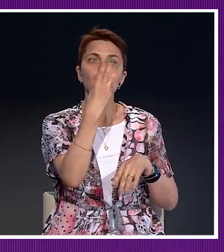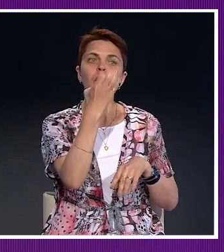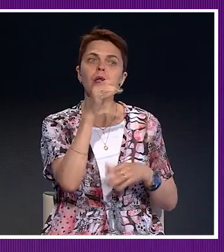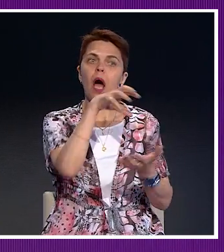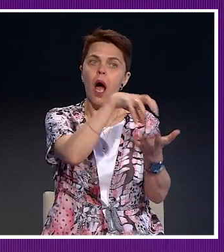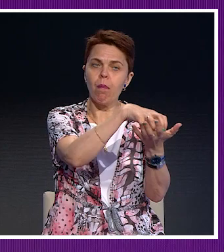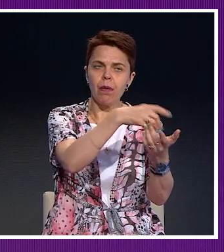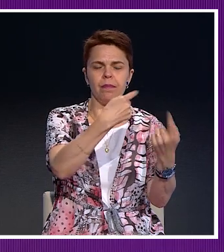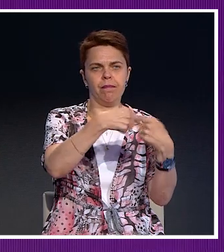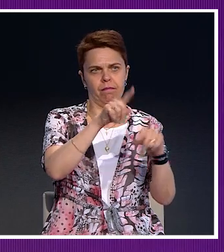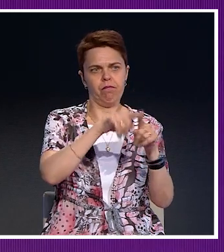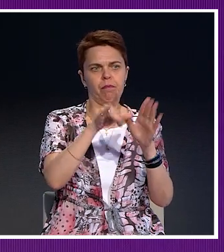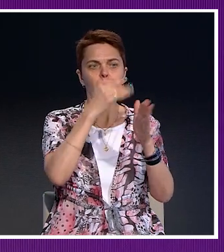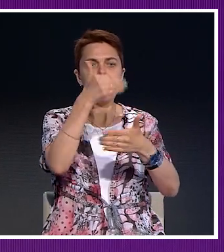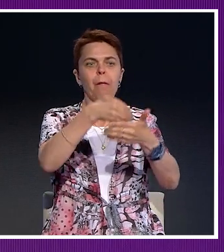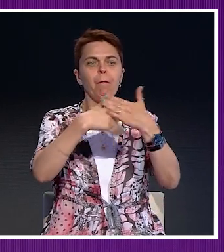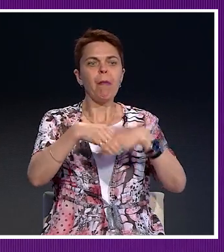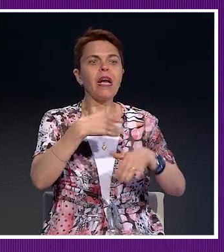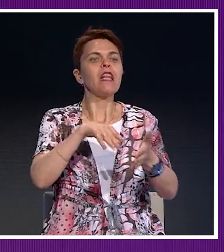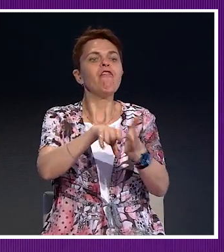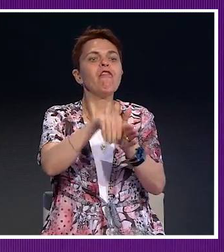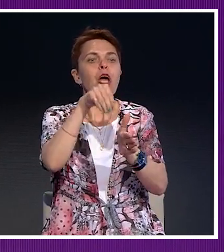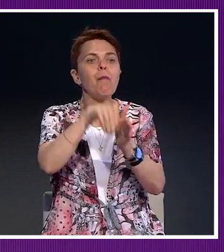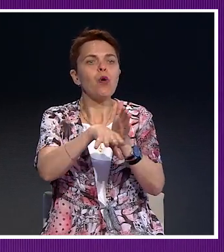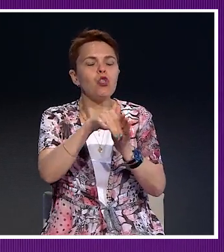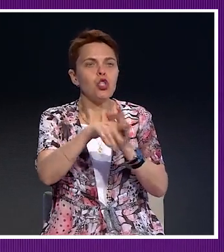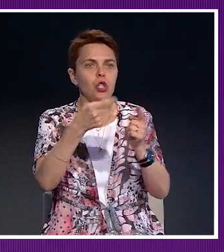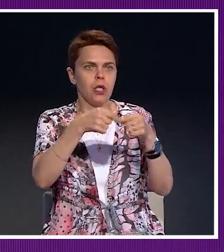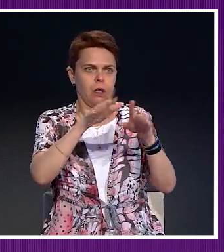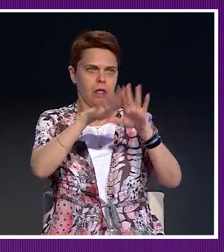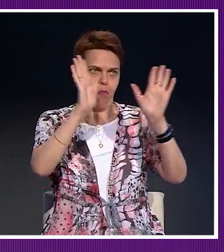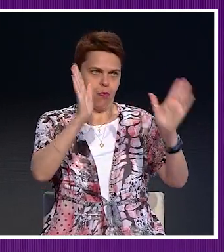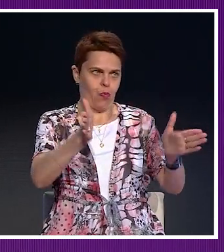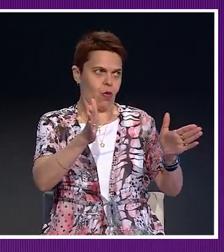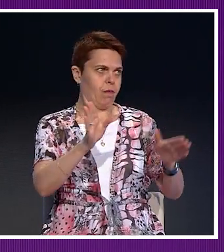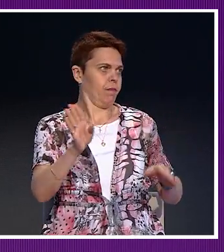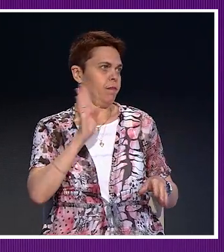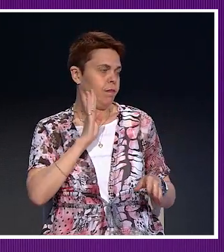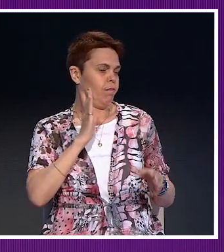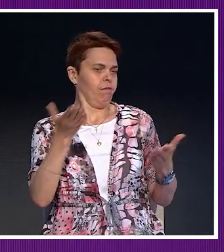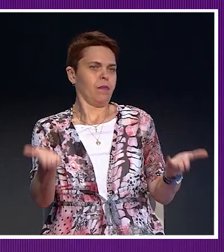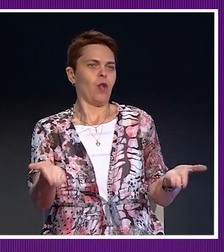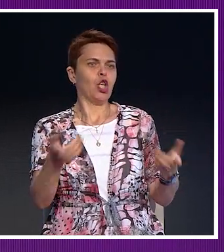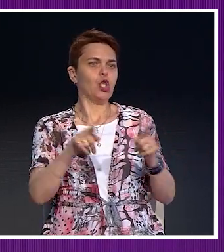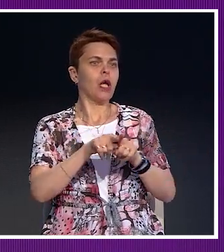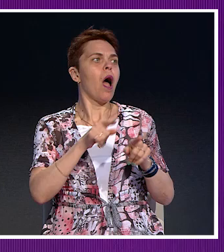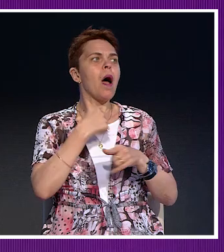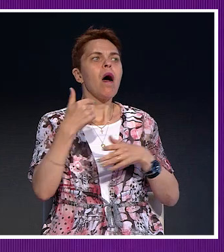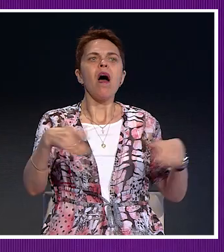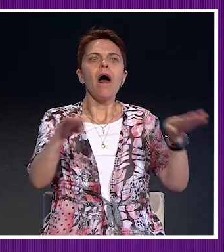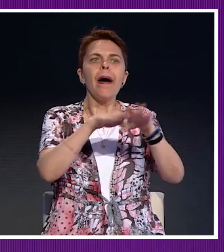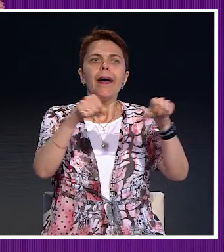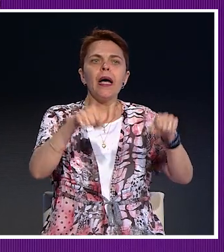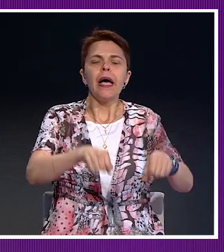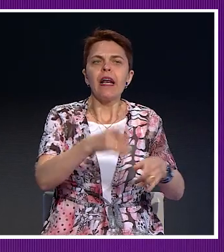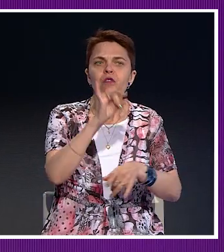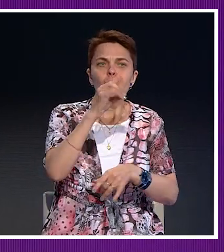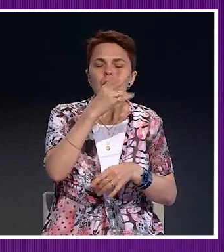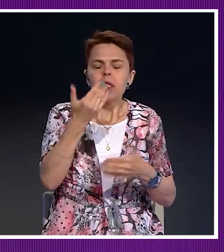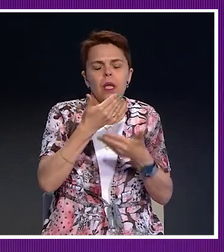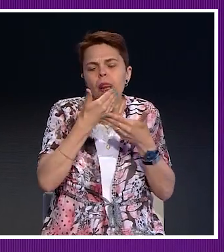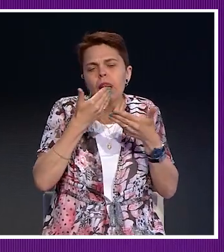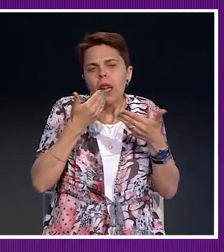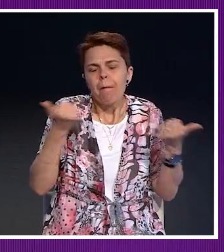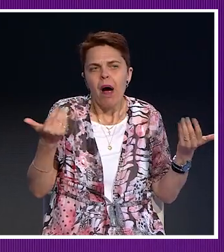штаб передвиборчий так само очолює жінка. Тому у нас, в принципі, з питаннями гендерної рівності немає проблем на рівні партії